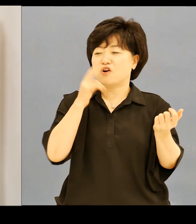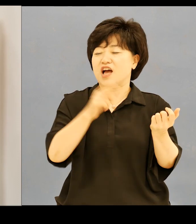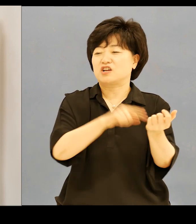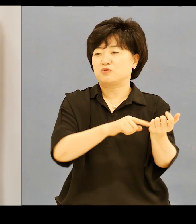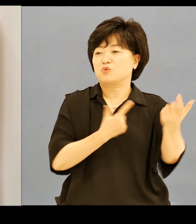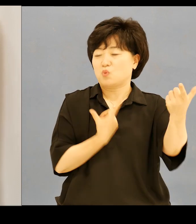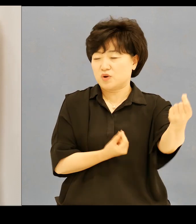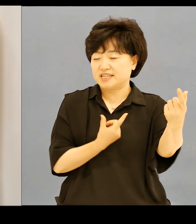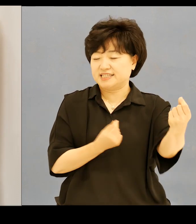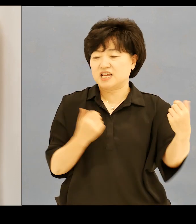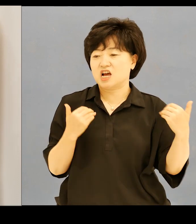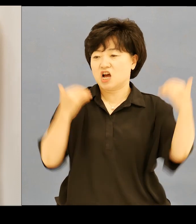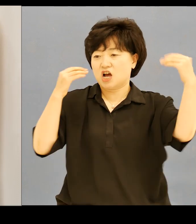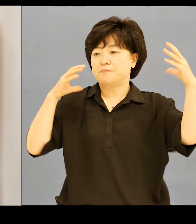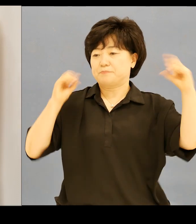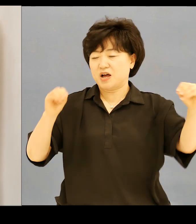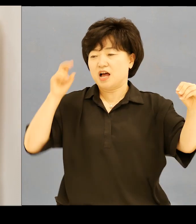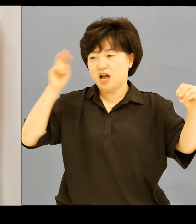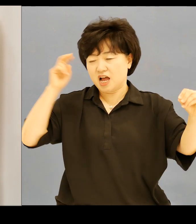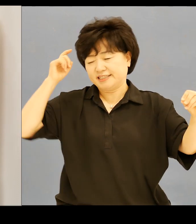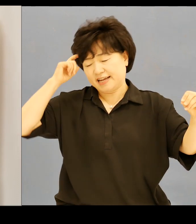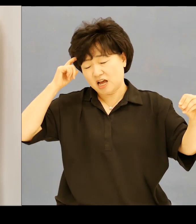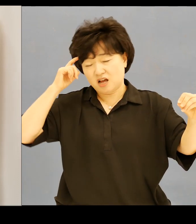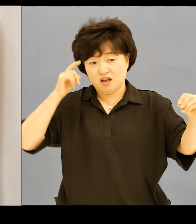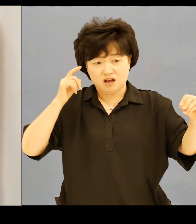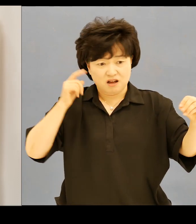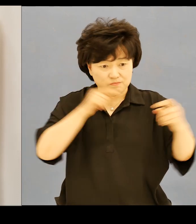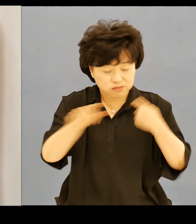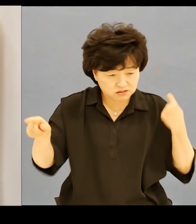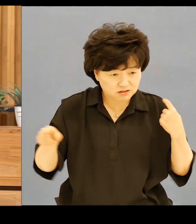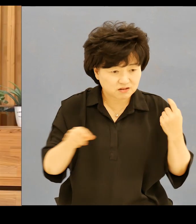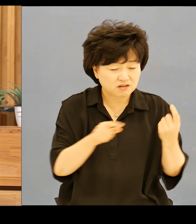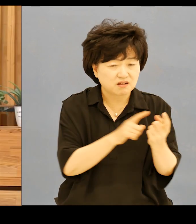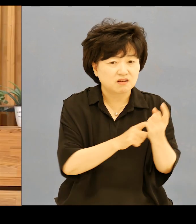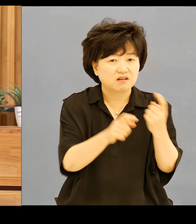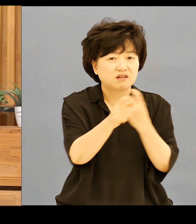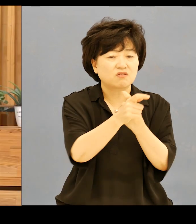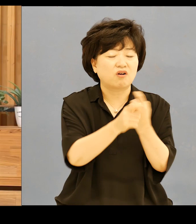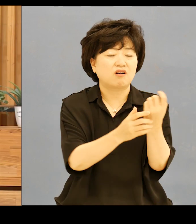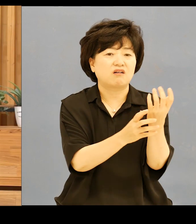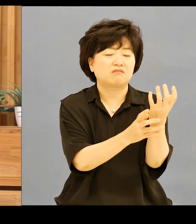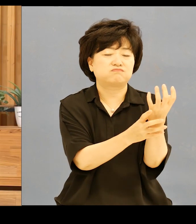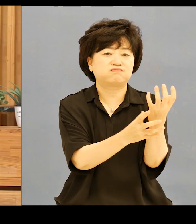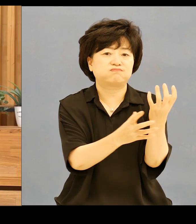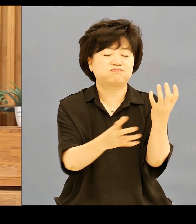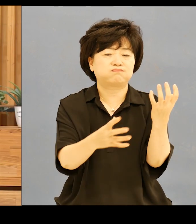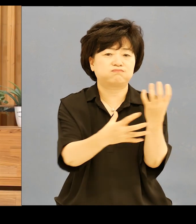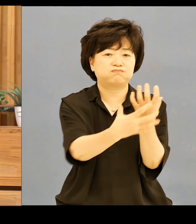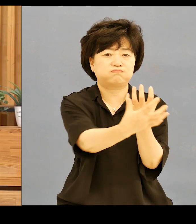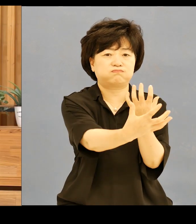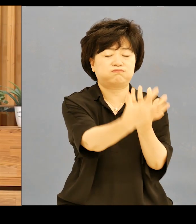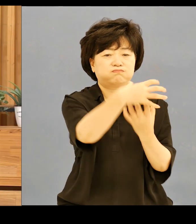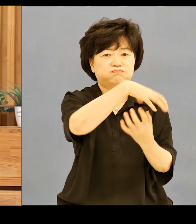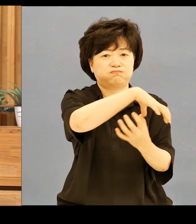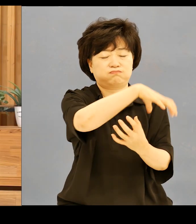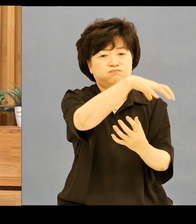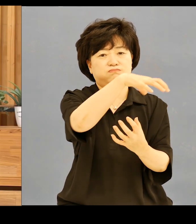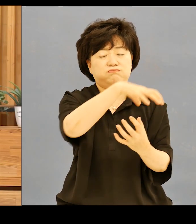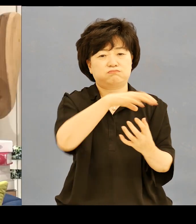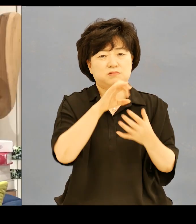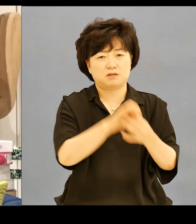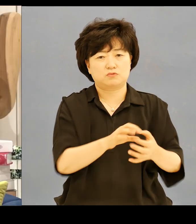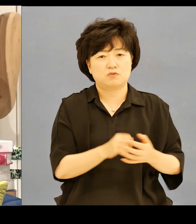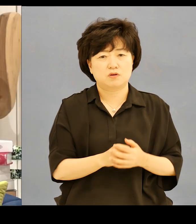그렇더라고요. 계속 커지는 게 이제 반복이 되더라고요. 그러면 이제 정확하게 어떤 병이라는 병명은 좀 더 자란 후에 알으셨겠네요.